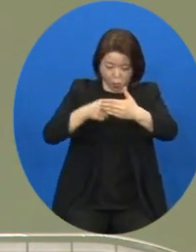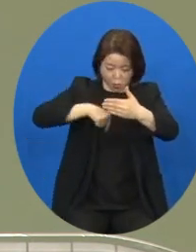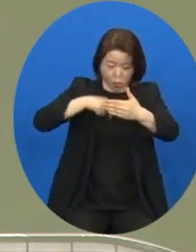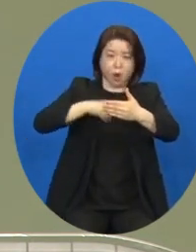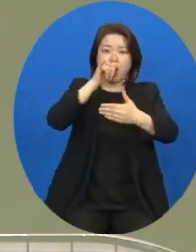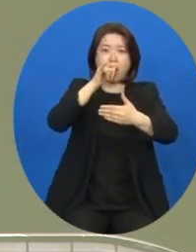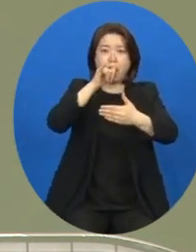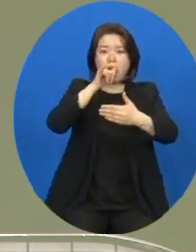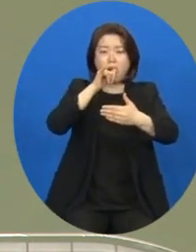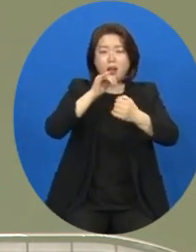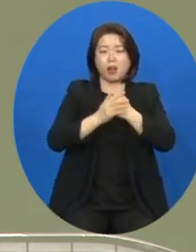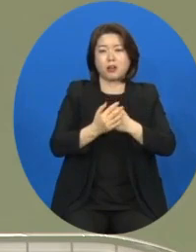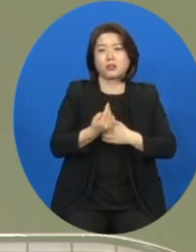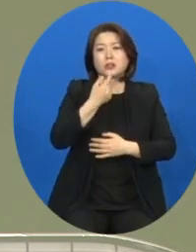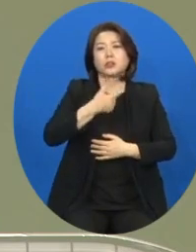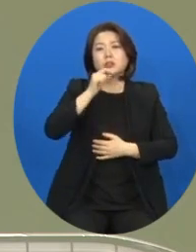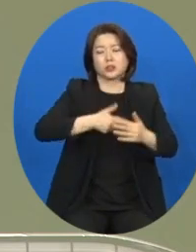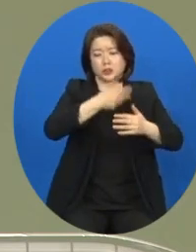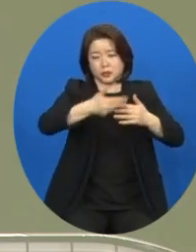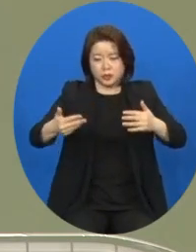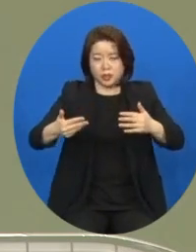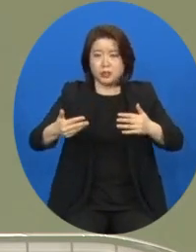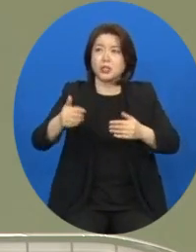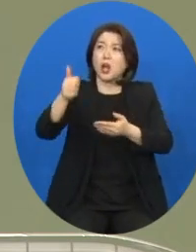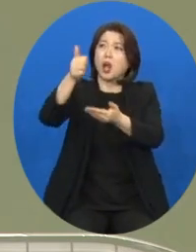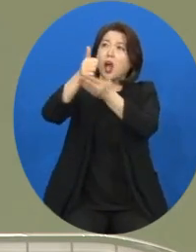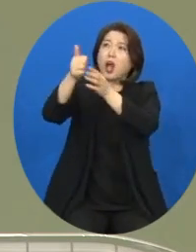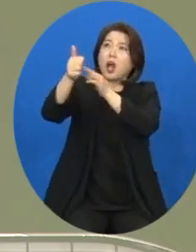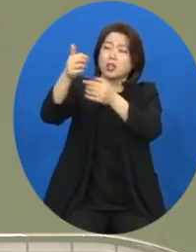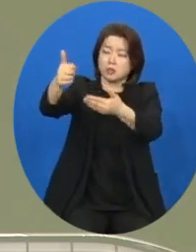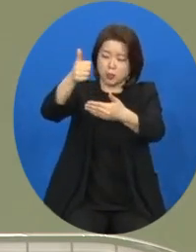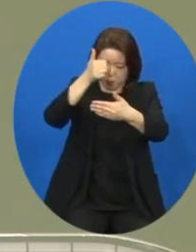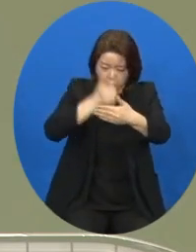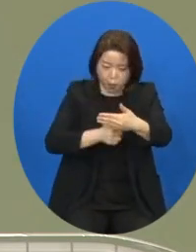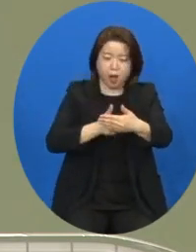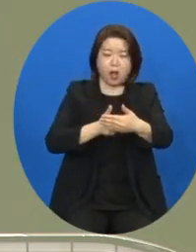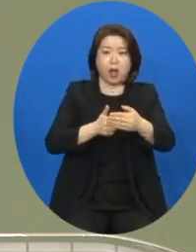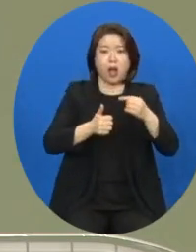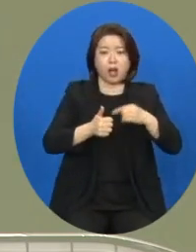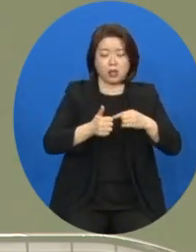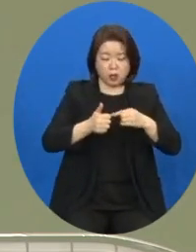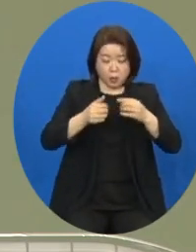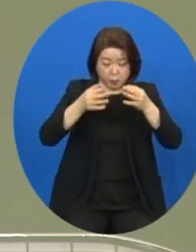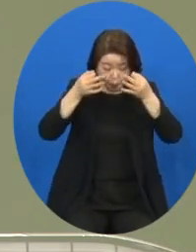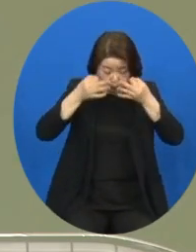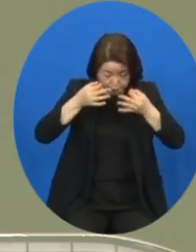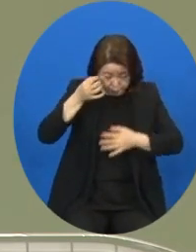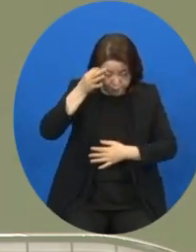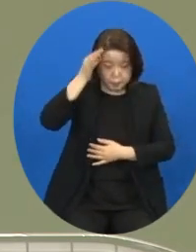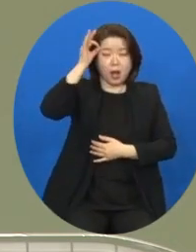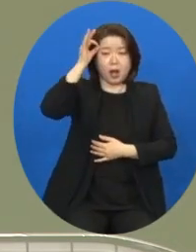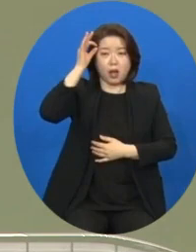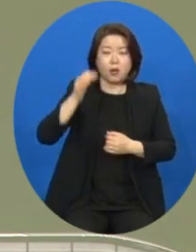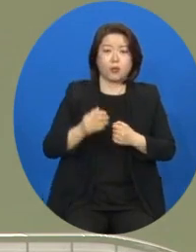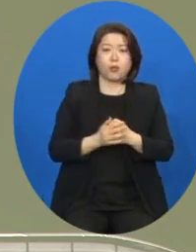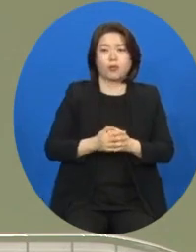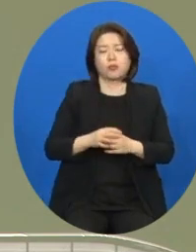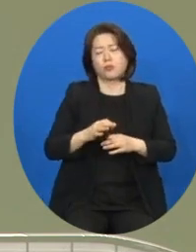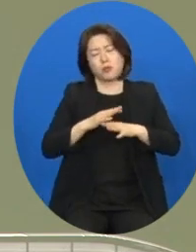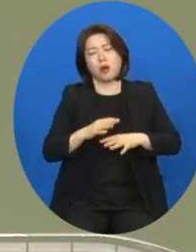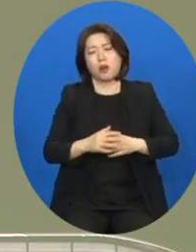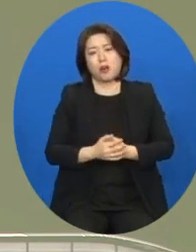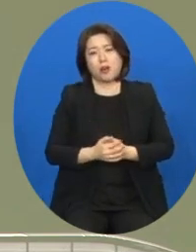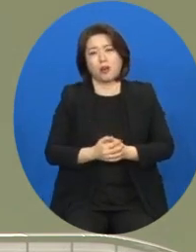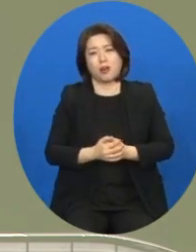생수의 강이신 그분이 제 안에 계시던 이 사실을 깨닫고 제가 얼마나 놀랐는지